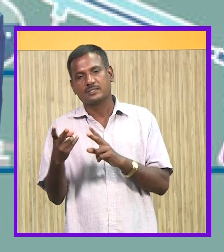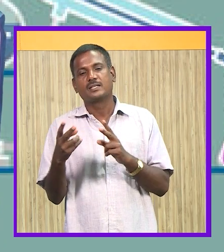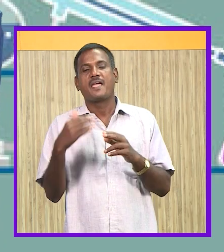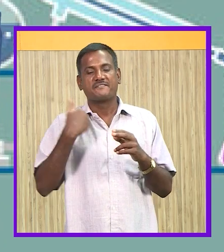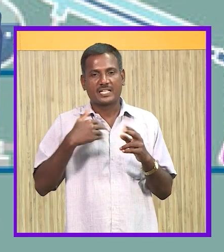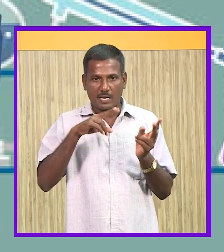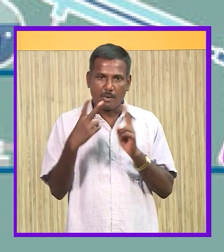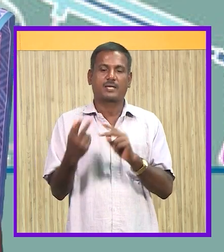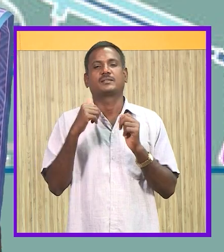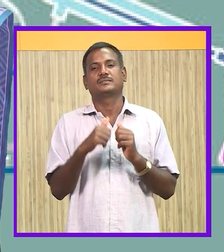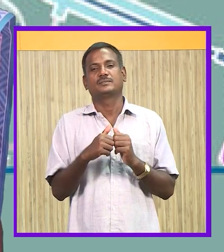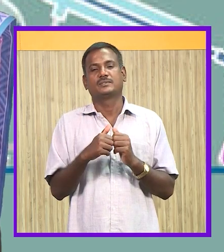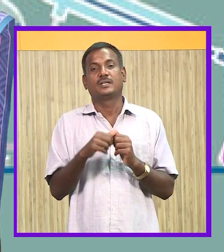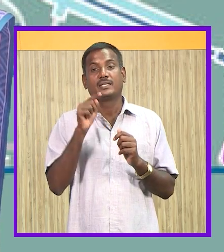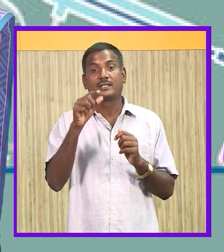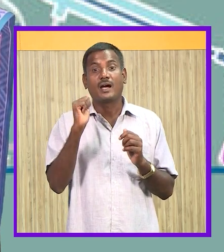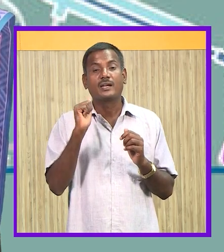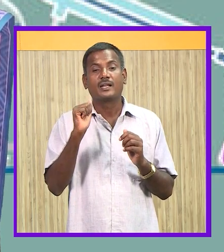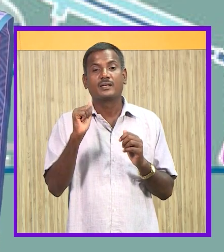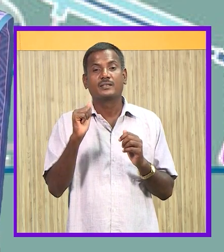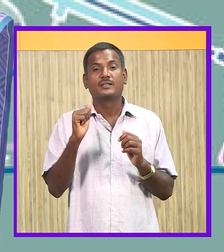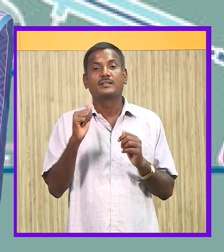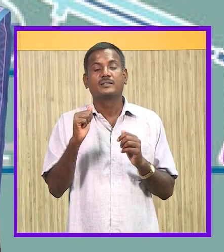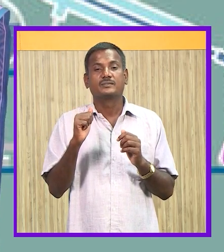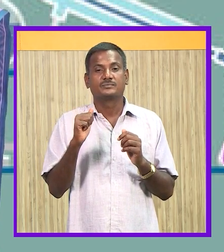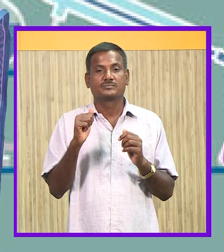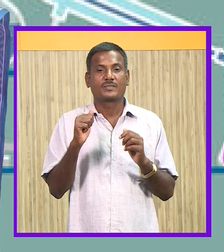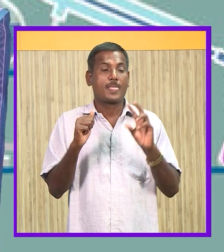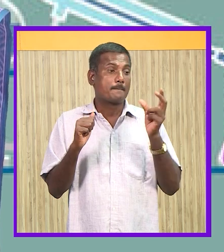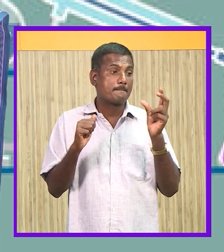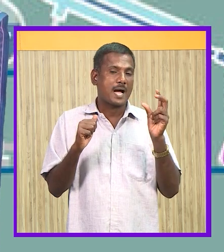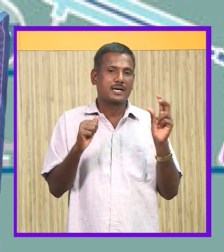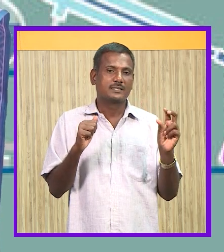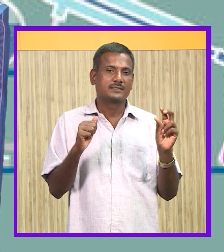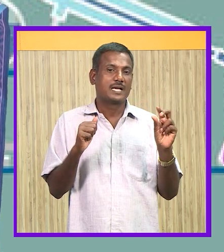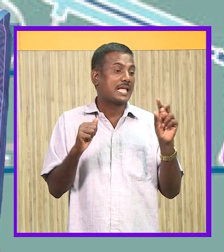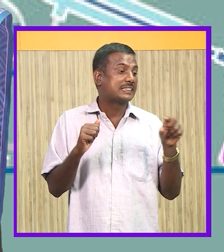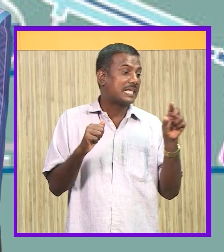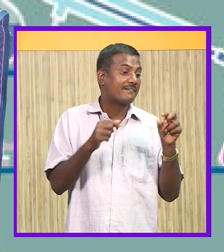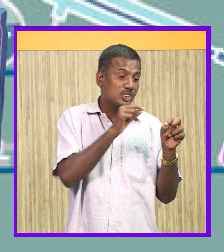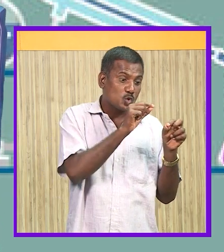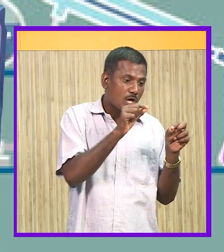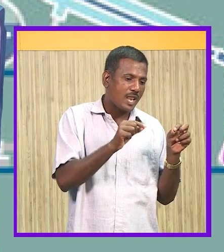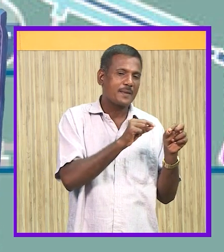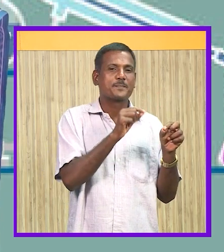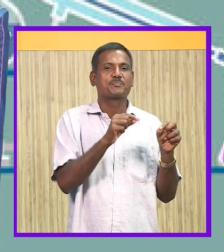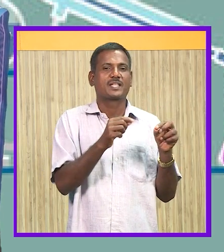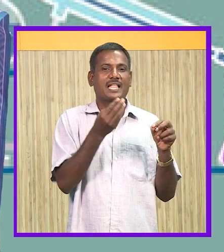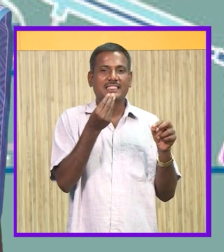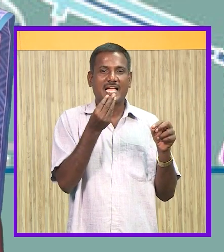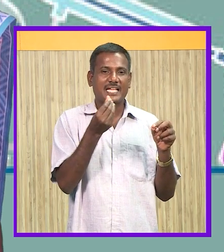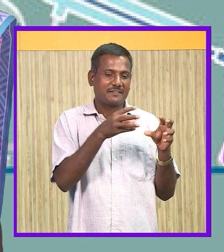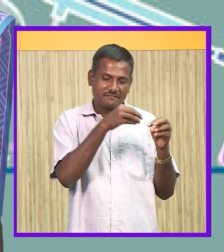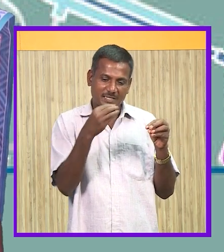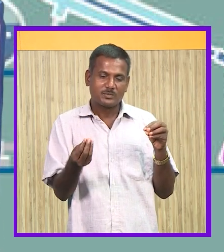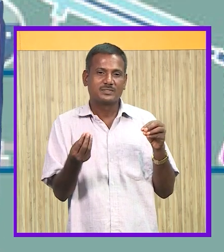நிகழ்வும் வேதியியல் மாற்றமாகும். இதற்கு காரணம் என்ன அப்படின்னு பாத்தீங்கன்னா, பால்ல இருக்கக்கூடிய அந்த திரவ துகள்கள் தயிரை